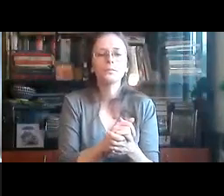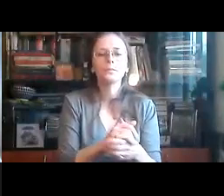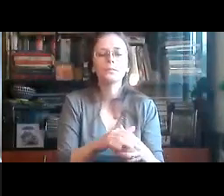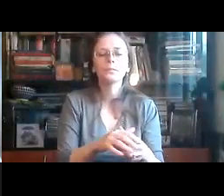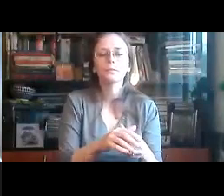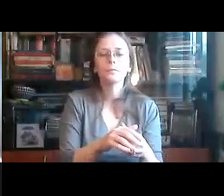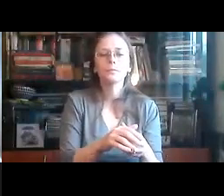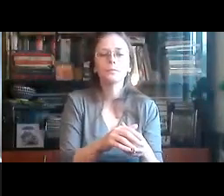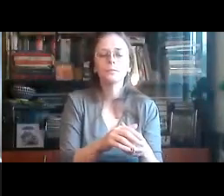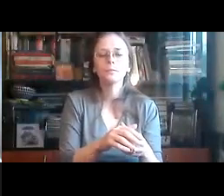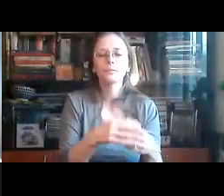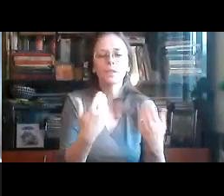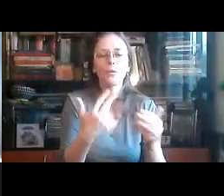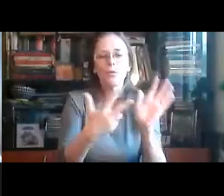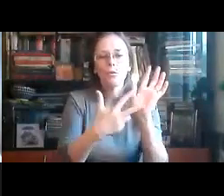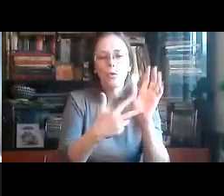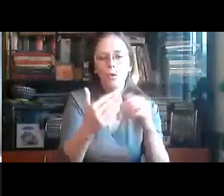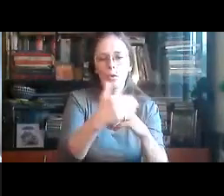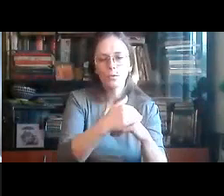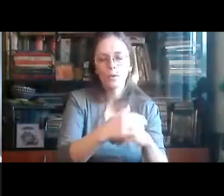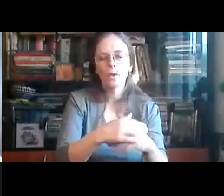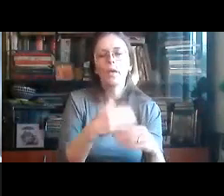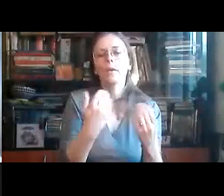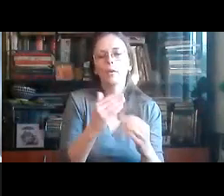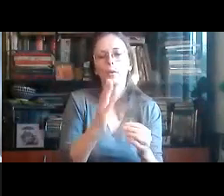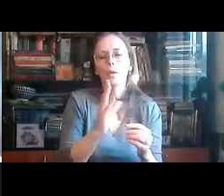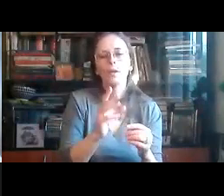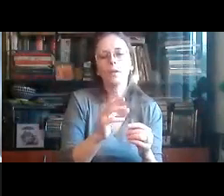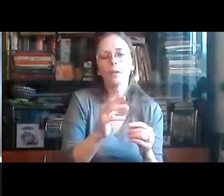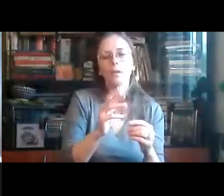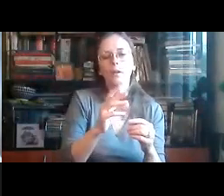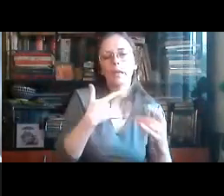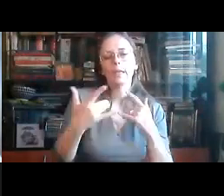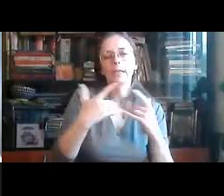называется «I don't want to see this», создали